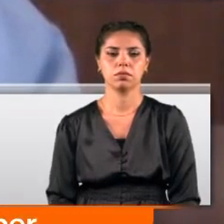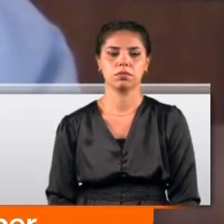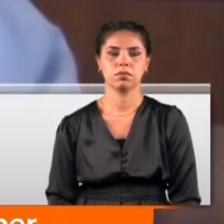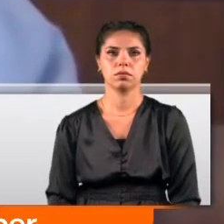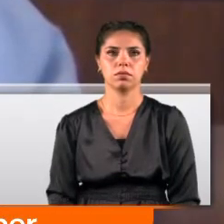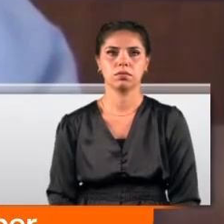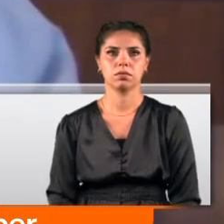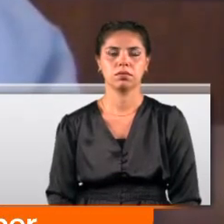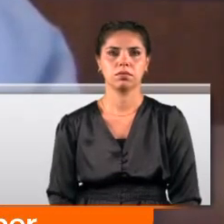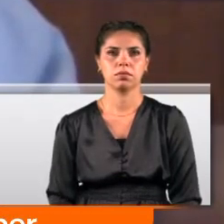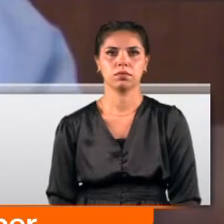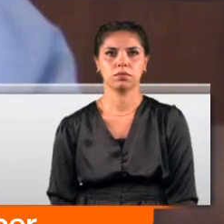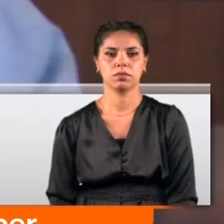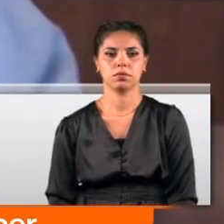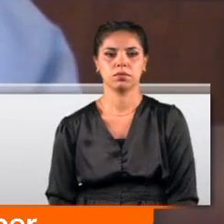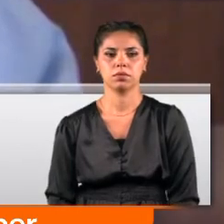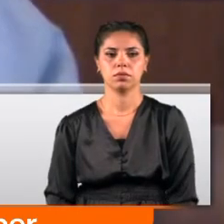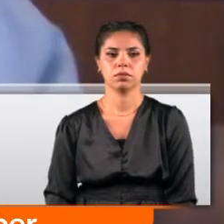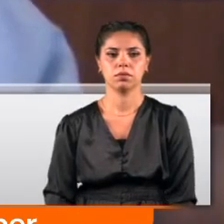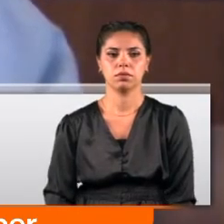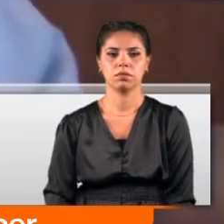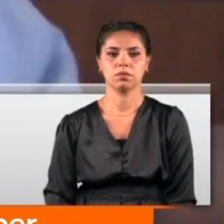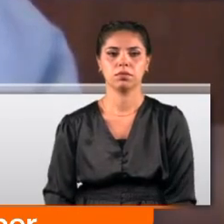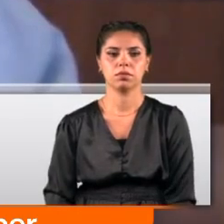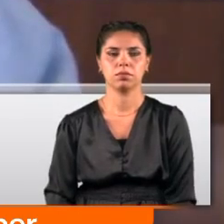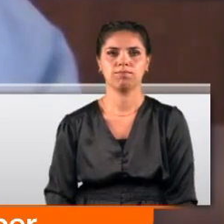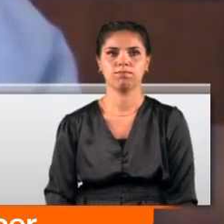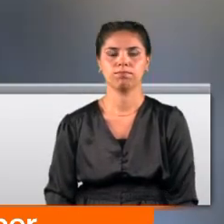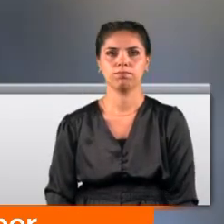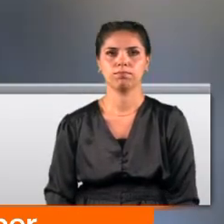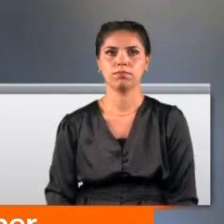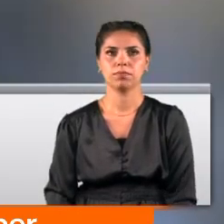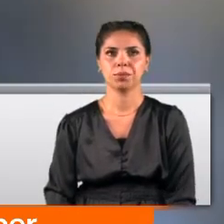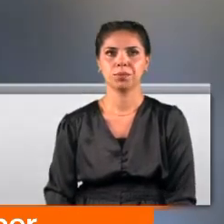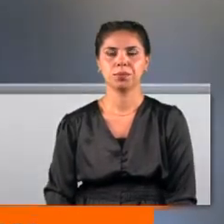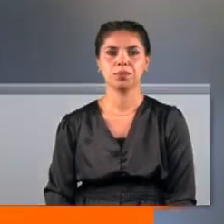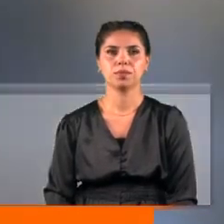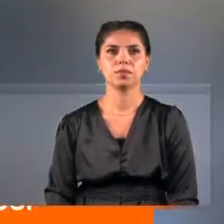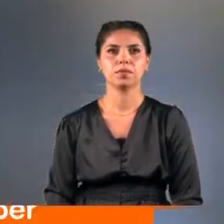temizlenen, size getirilen suyu çim sulamak için kullanmamakta fayda var.